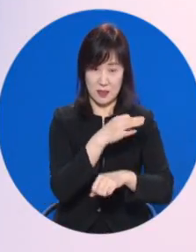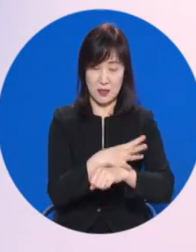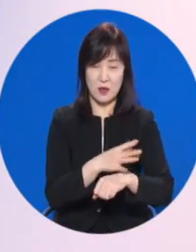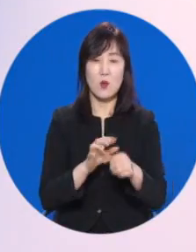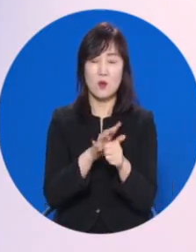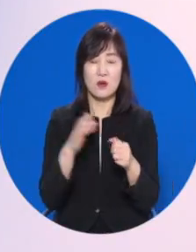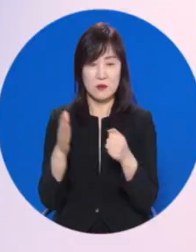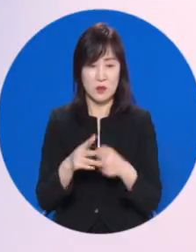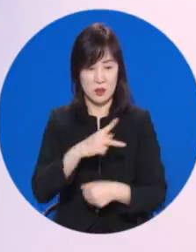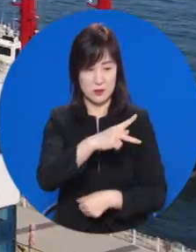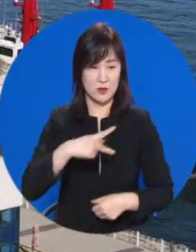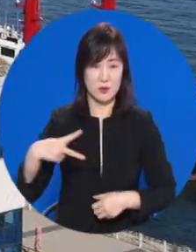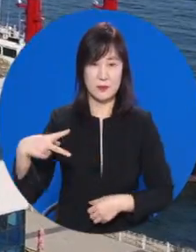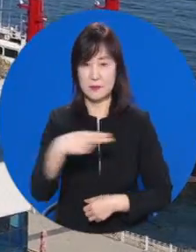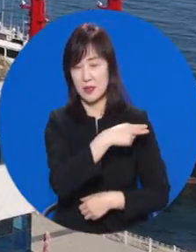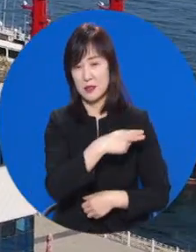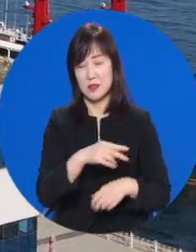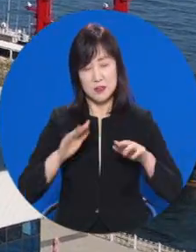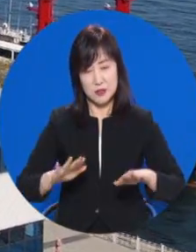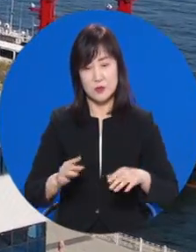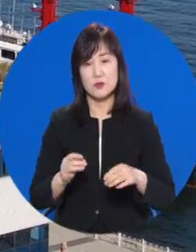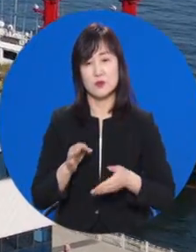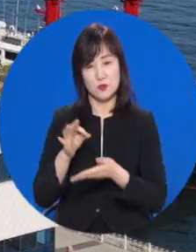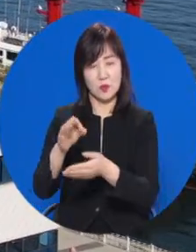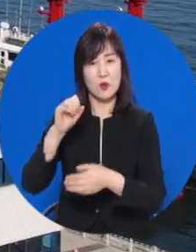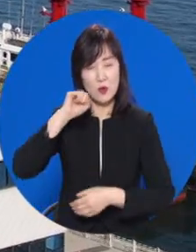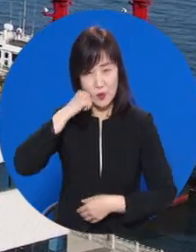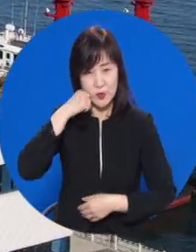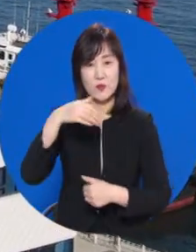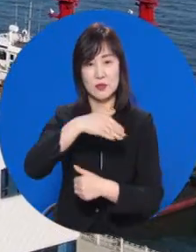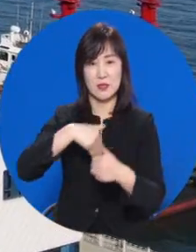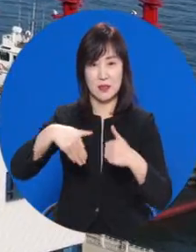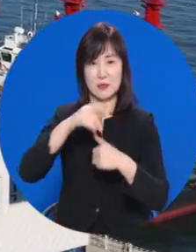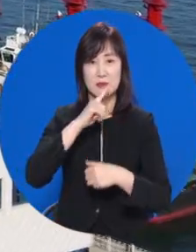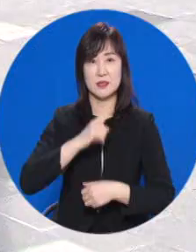대출이 끊기는 바람에 중도금도 채우지 못했다고 해명했습니다.